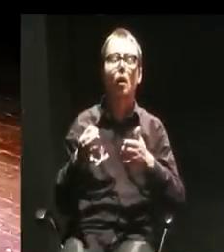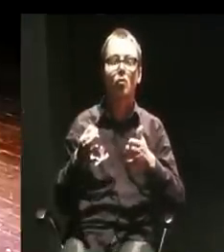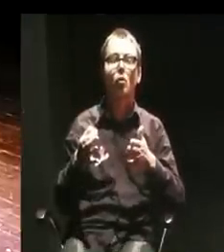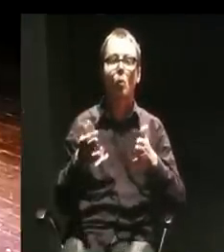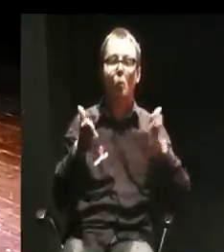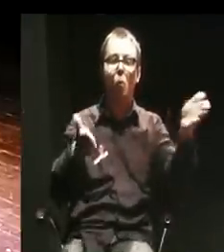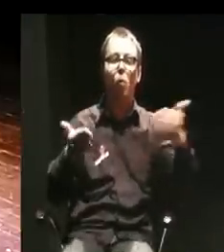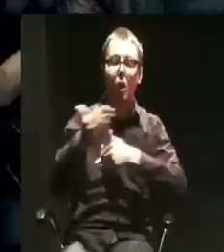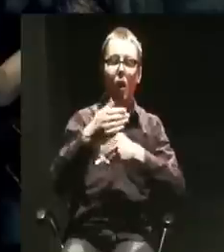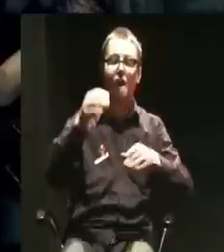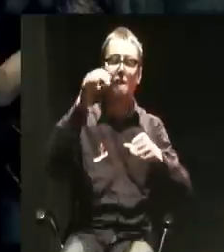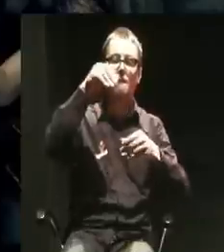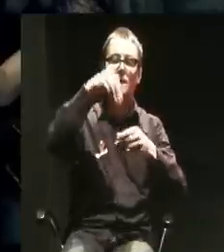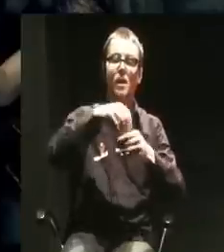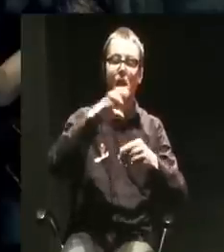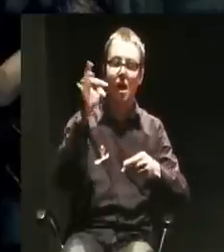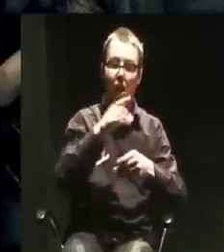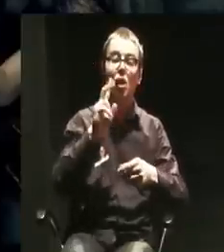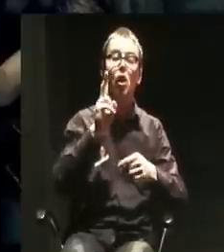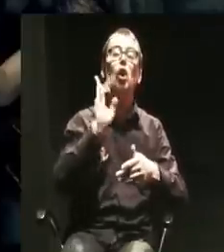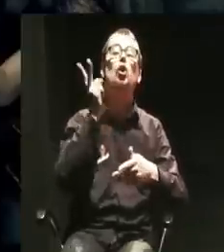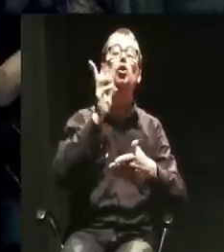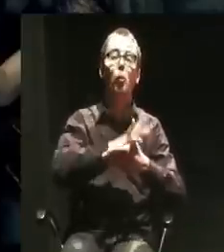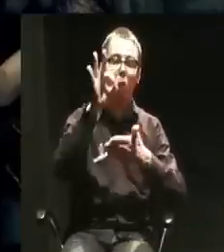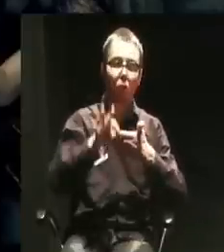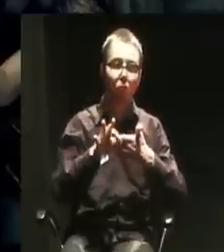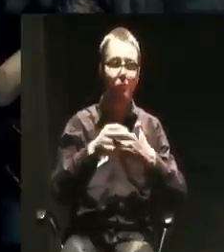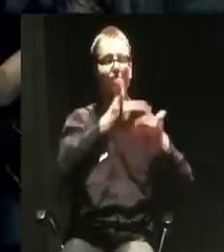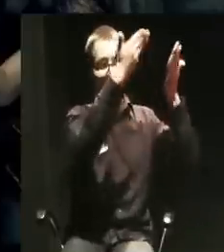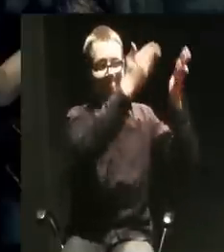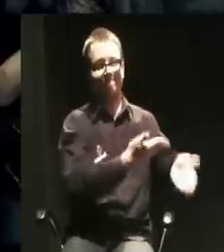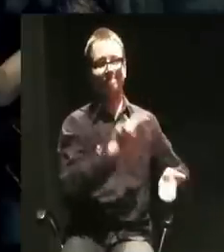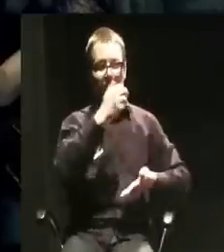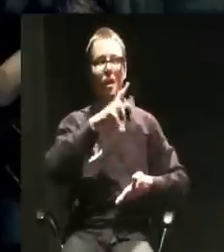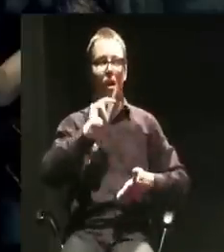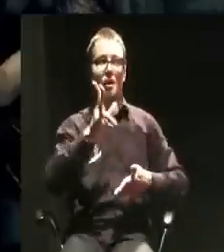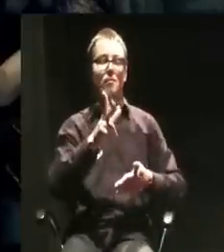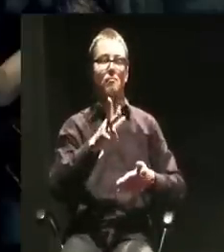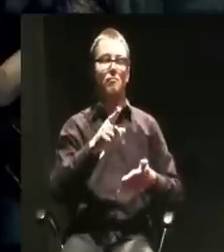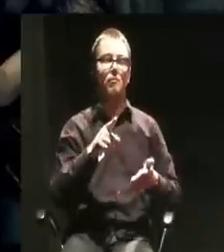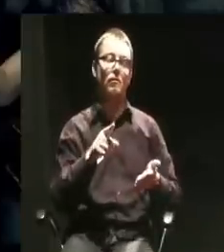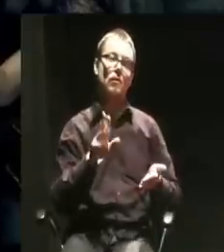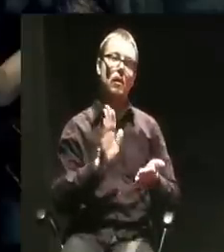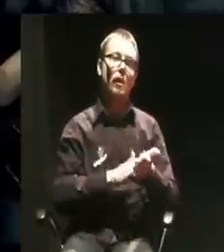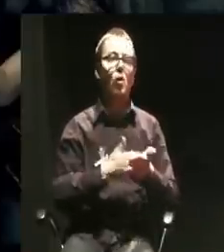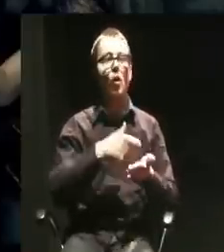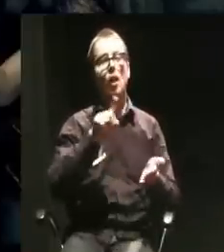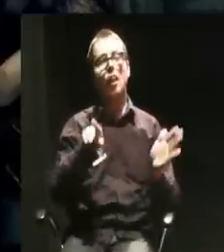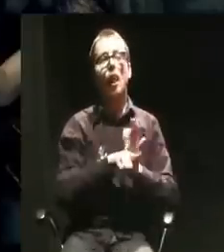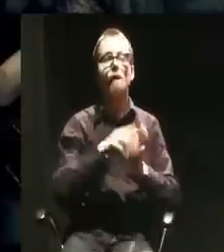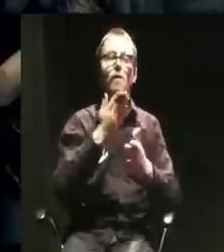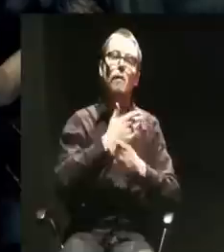oraz plakatów, wszystkiego, co jest związane z grami dla takich producentów jak Legendary Pictures czy